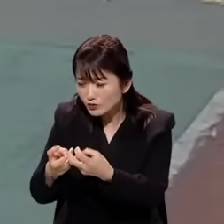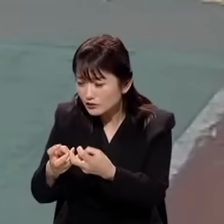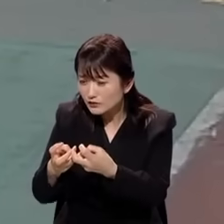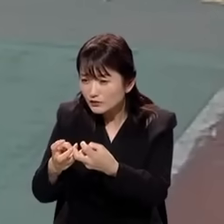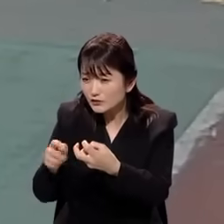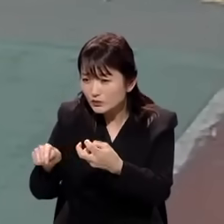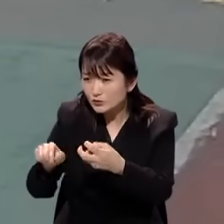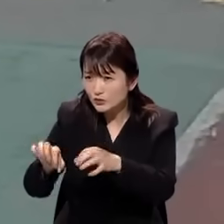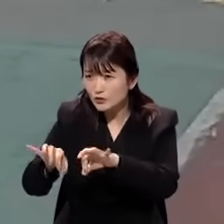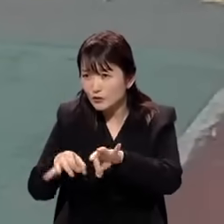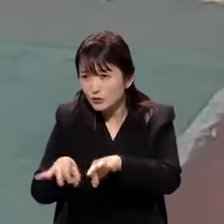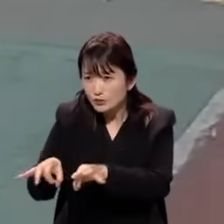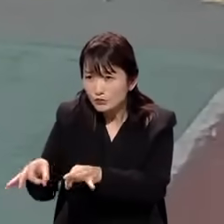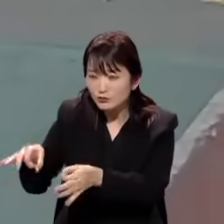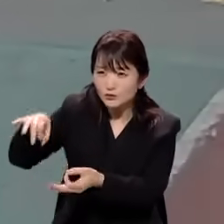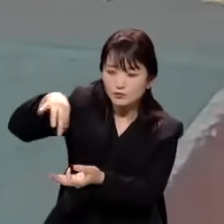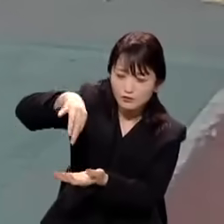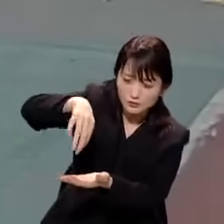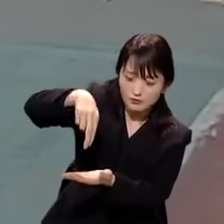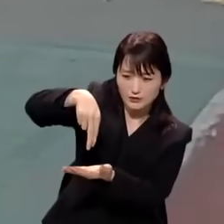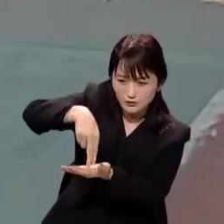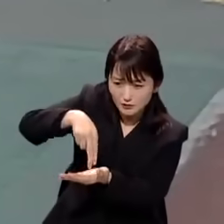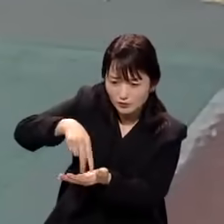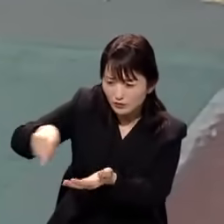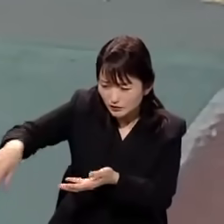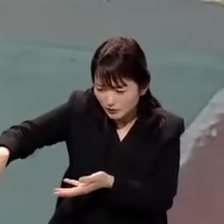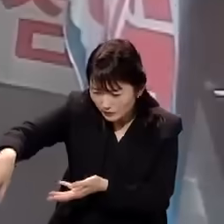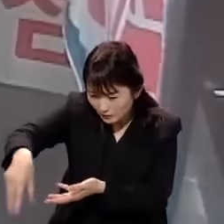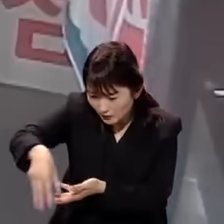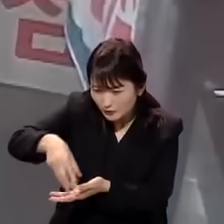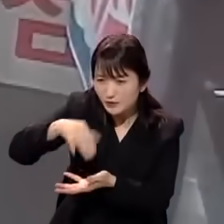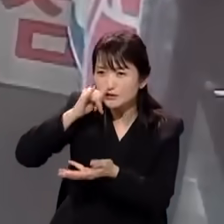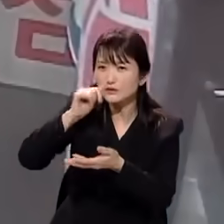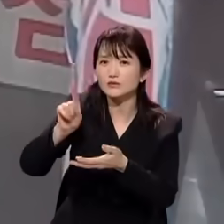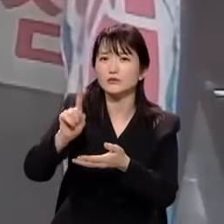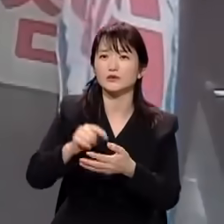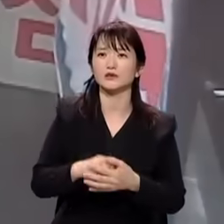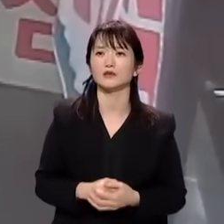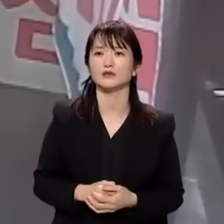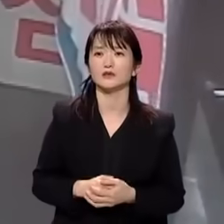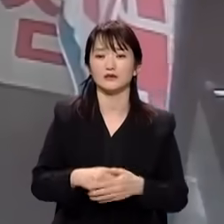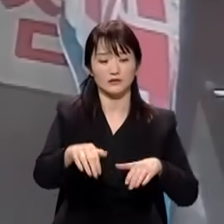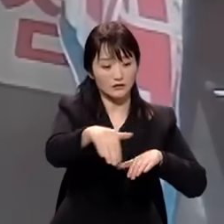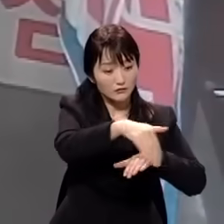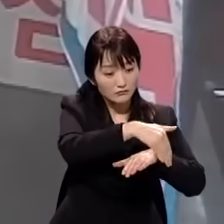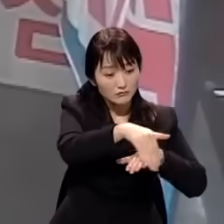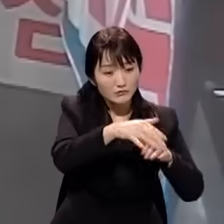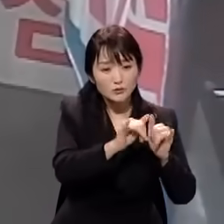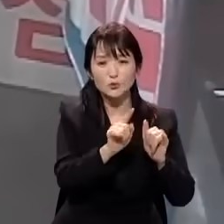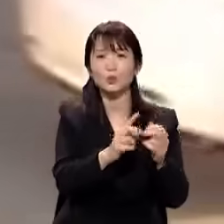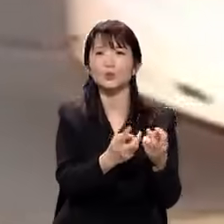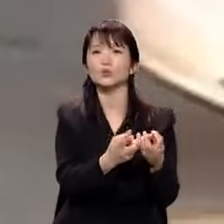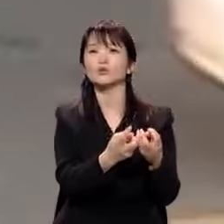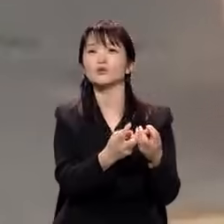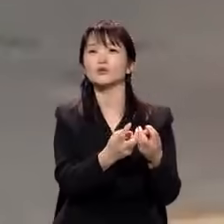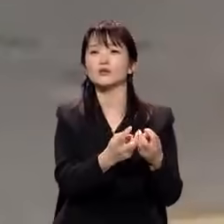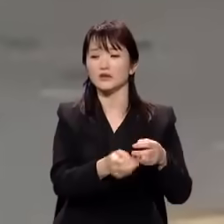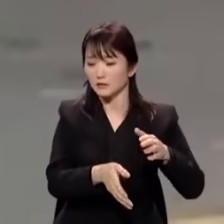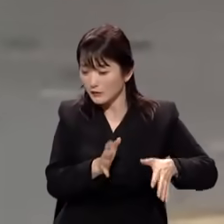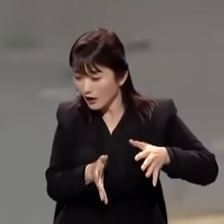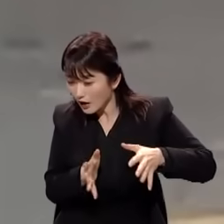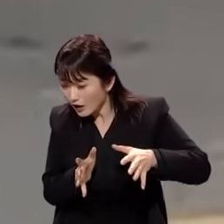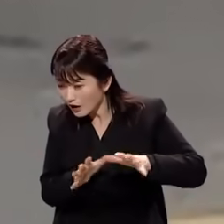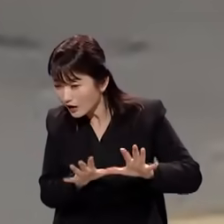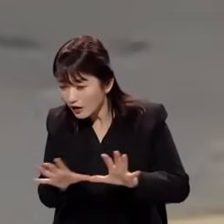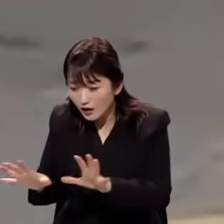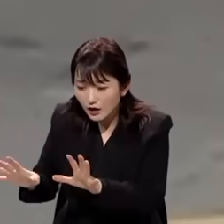오토바이 세우고 뭔가 떨어진 거 막 지금 주성주성 죽는 것 같아요. 자, 그리고 지나가던 행인들도 오, 큰일 났어 하면서 지금 달려와서 함께